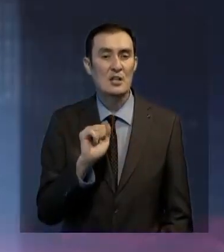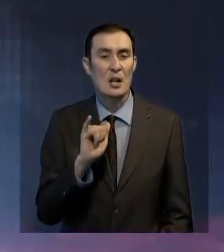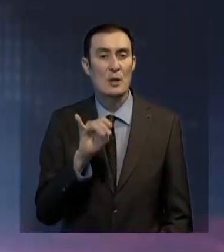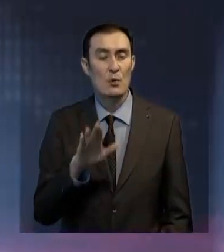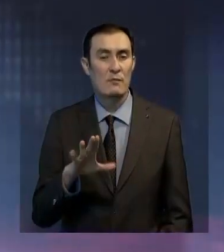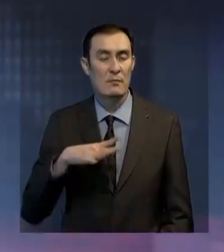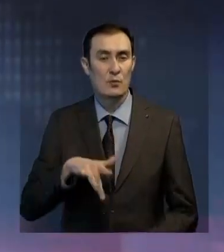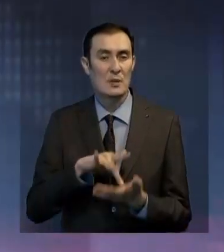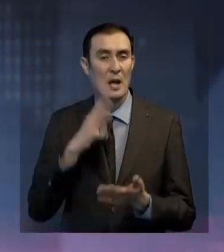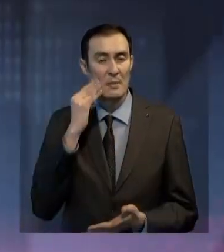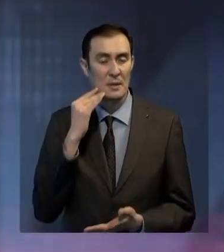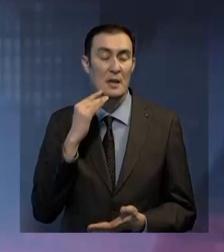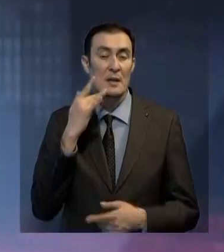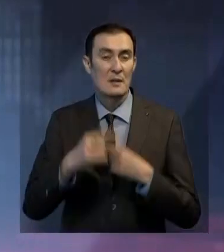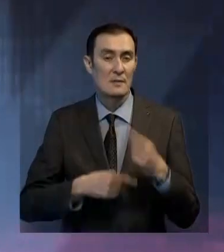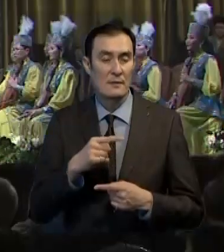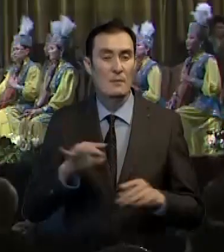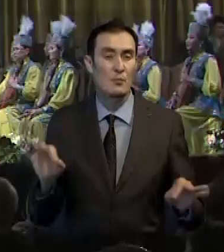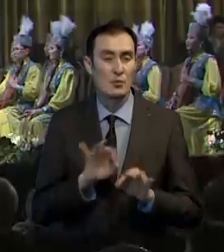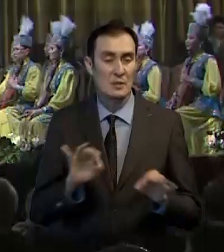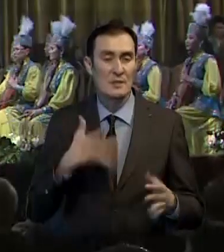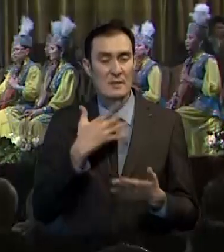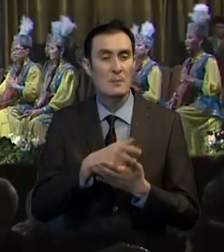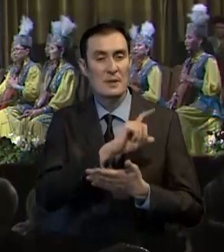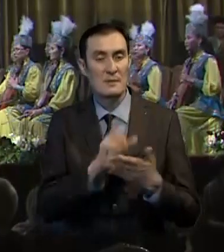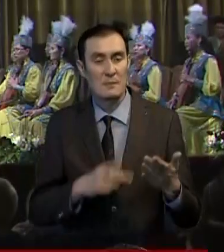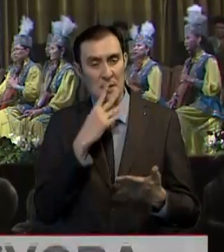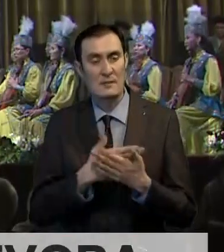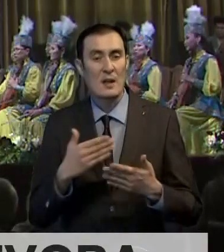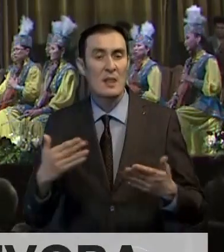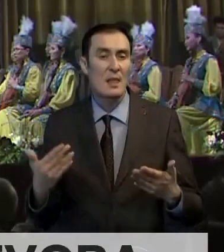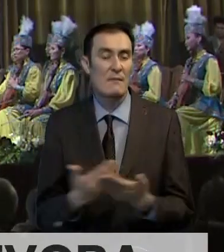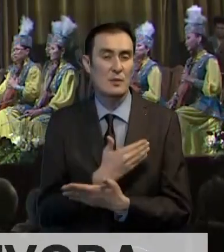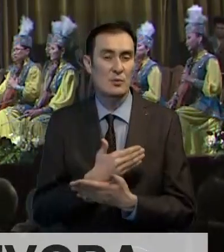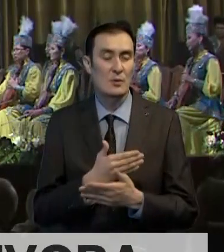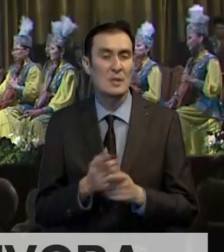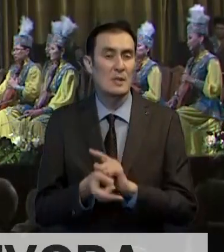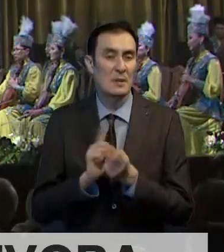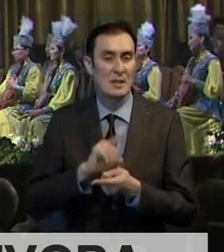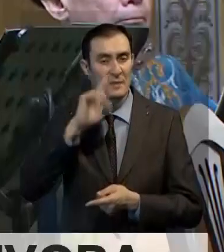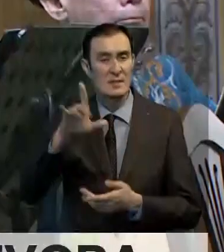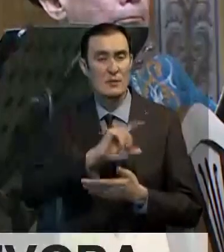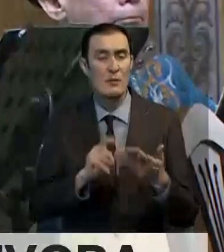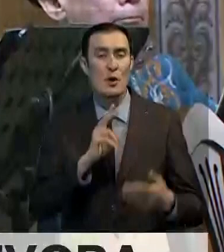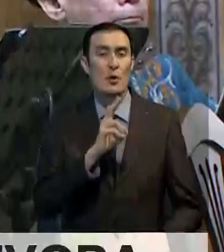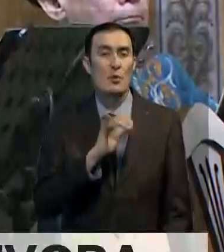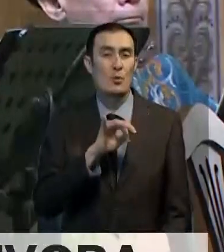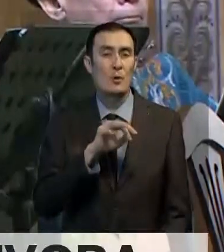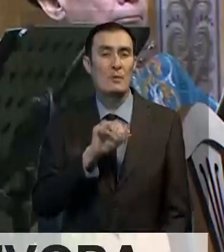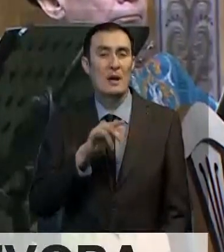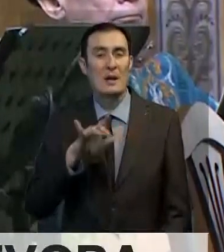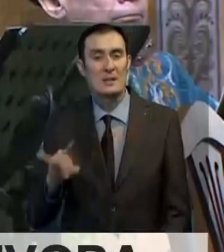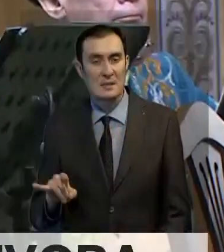Алматы. Корифей традиционной фольклорной музыки в своих произведениях отразил новаторскую интерпретацию известных киев Курмангазы